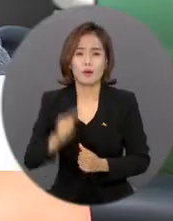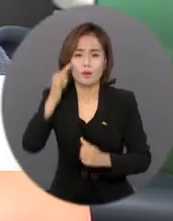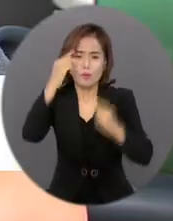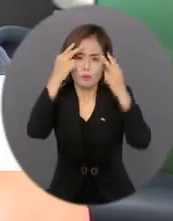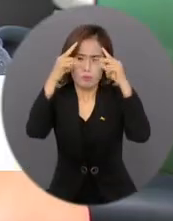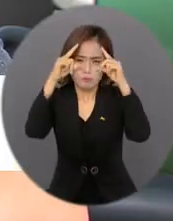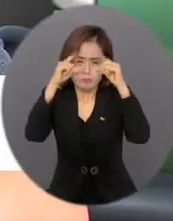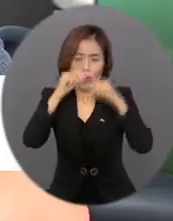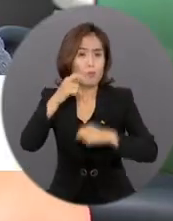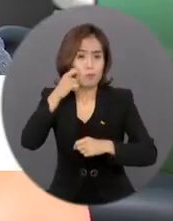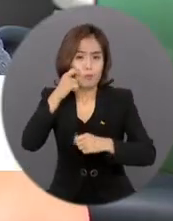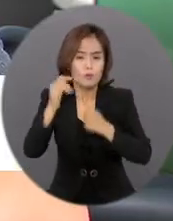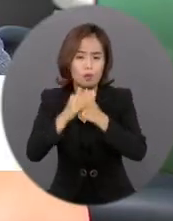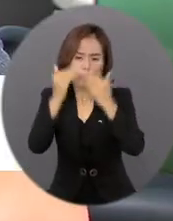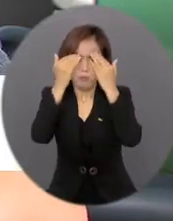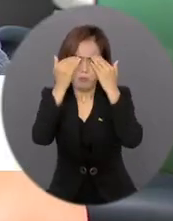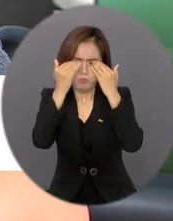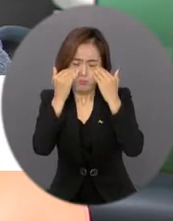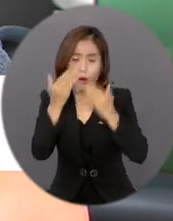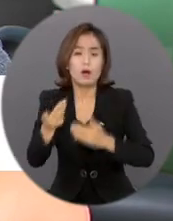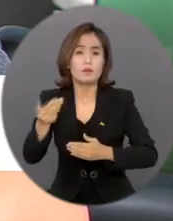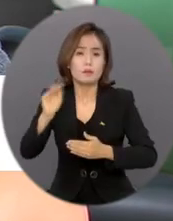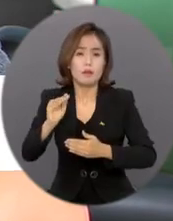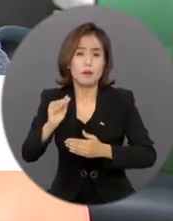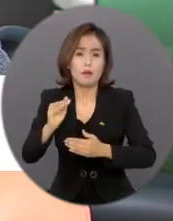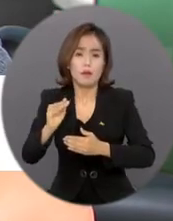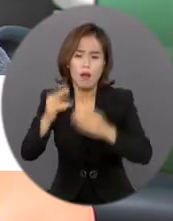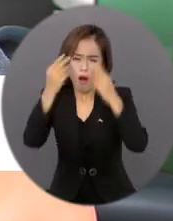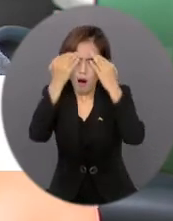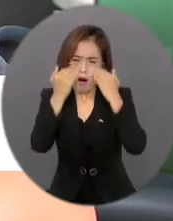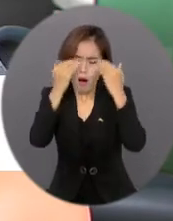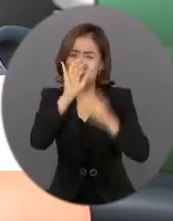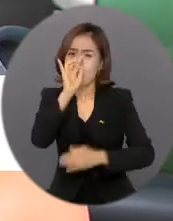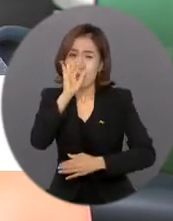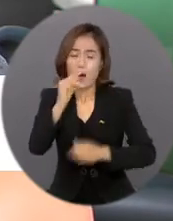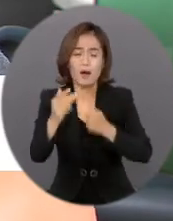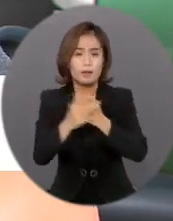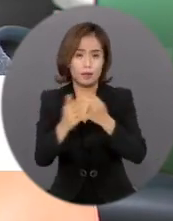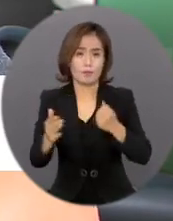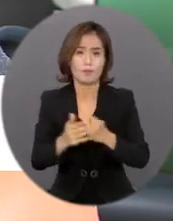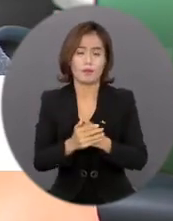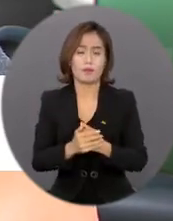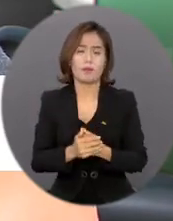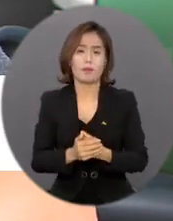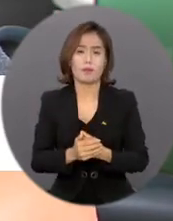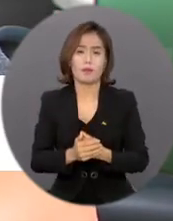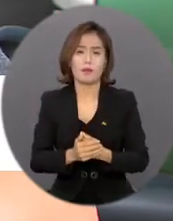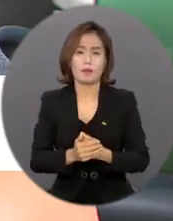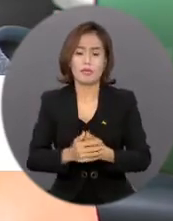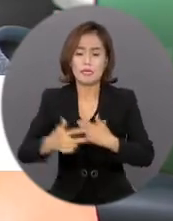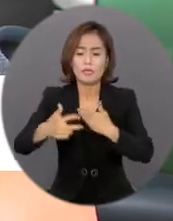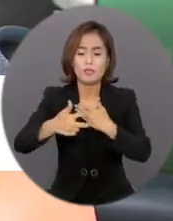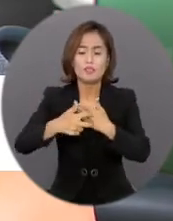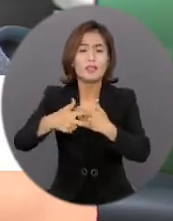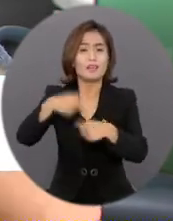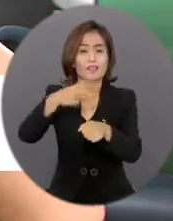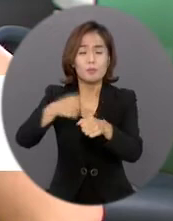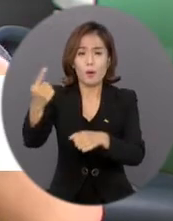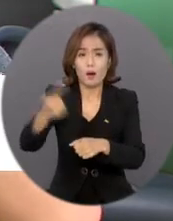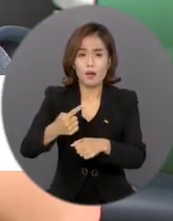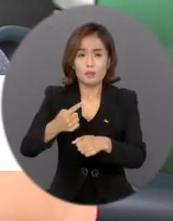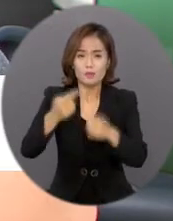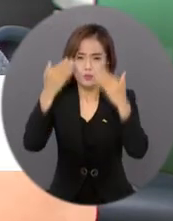눈을 감지를 않고 있어서 눈을 감기려고 이렇게 하는데 안 감겨지더라고요. 근데 결국은 이제 의사 선생님께서